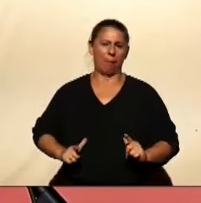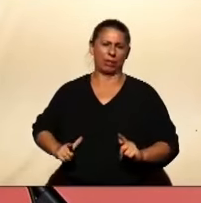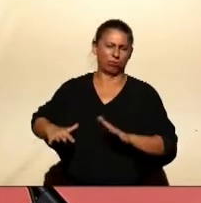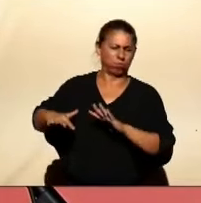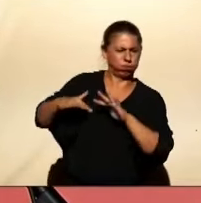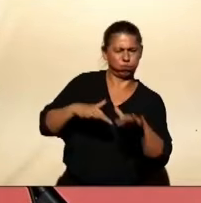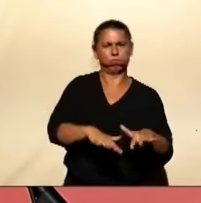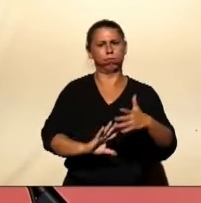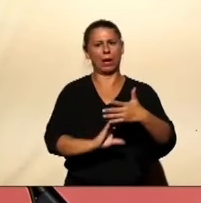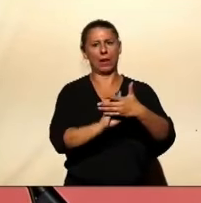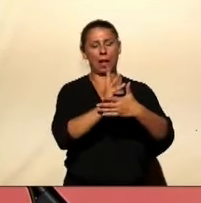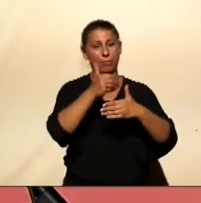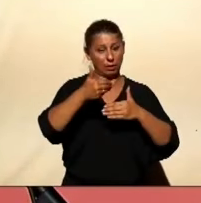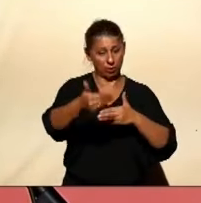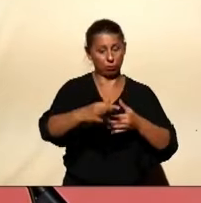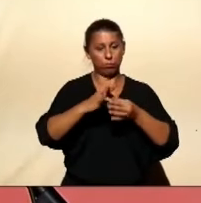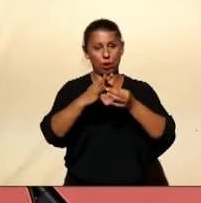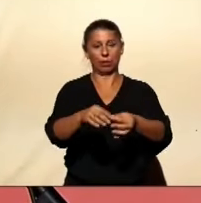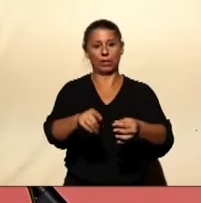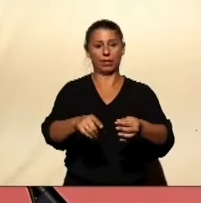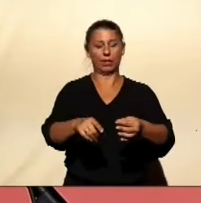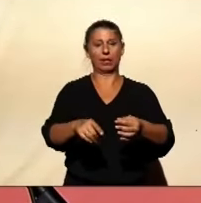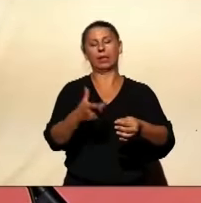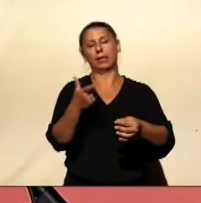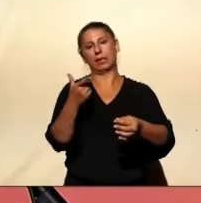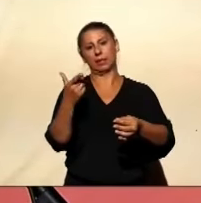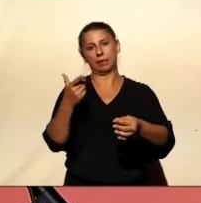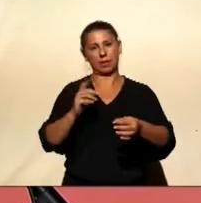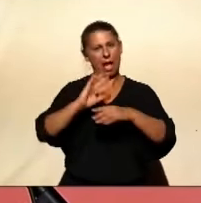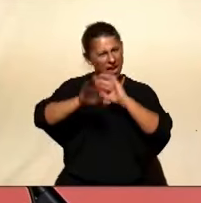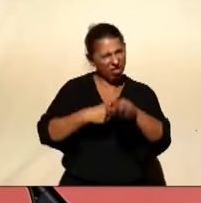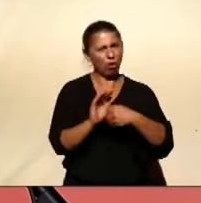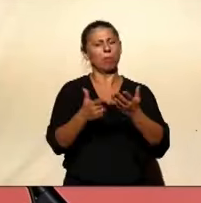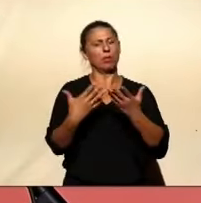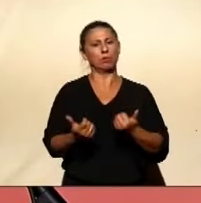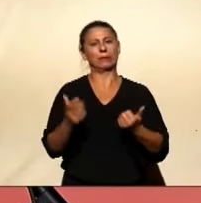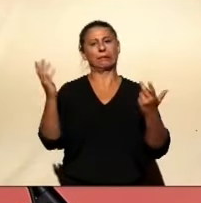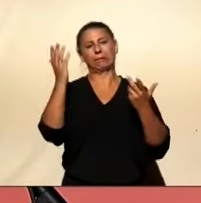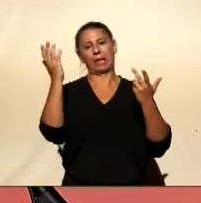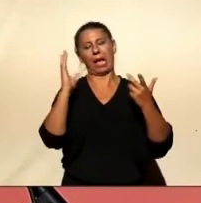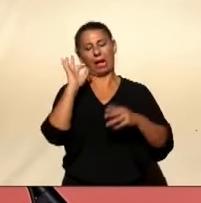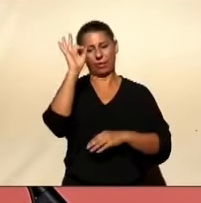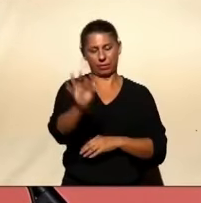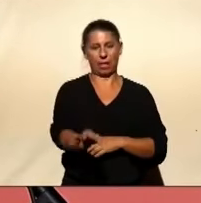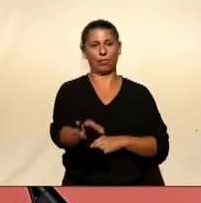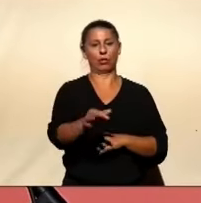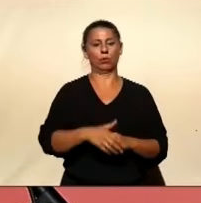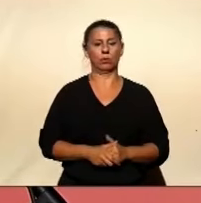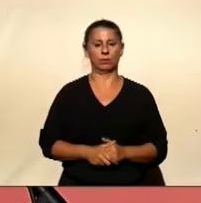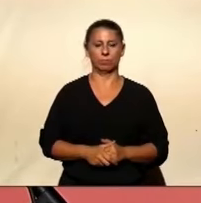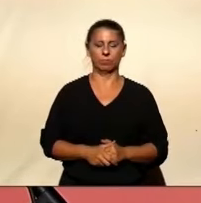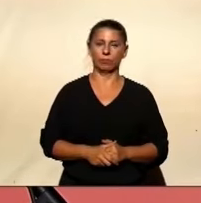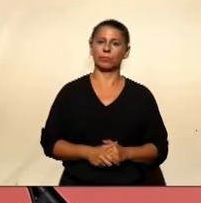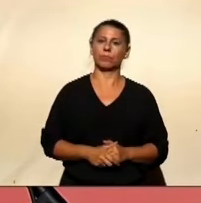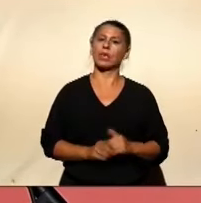ανάπτυξη που ακολούθησε εκείνες τις αντεπαναστατικές ανατροπές δήθεν θα οδηγούσε σε